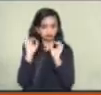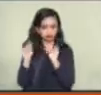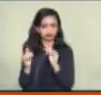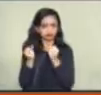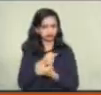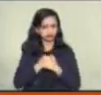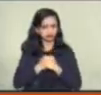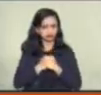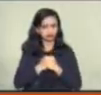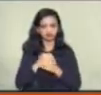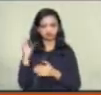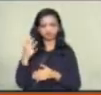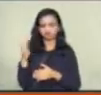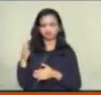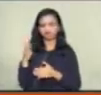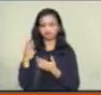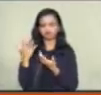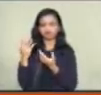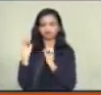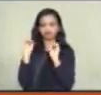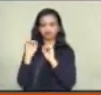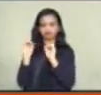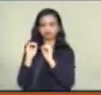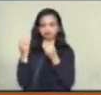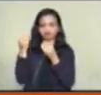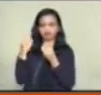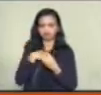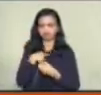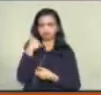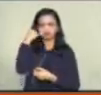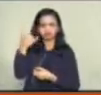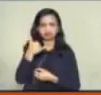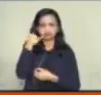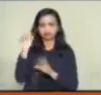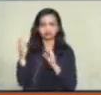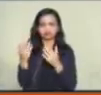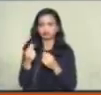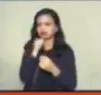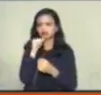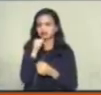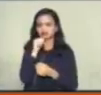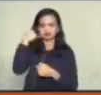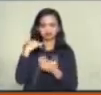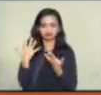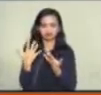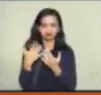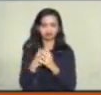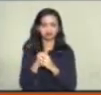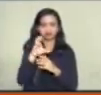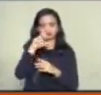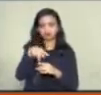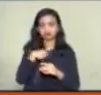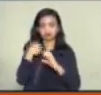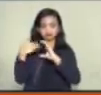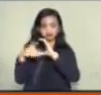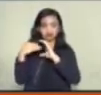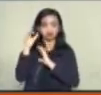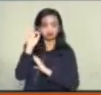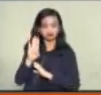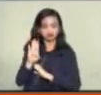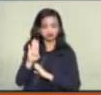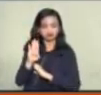sa pagkakaalam mo? Wala akong balita, idol. Tumatawag ako sa kanila, di nila sinasagot yung tawag ko sa cellphone. Nagsaset ako sa messenger,